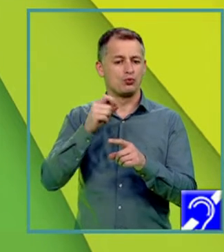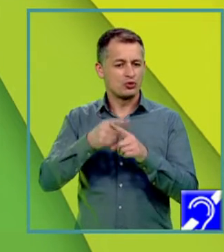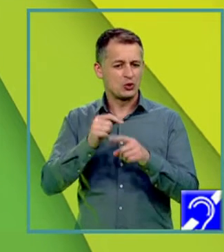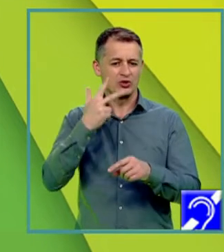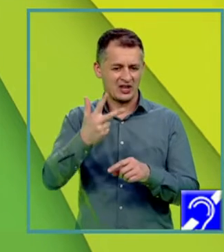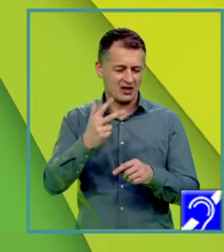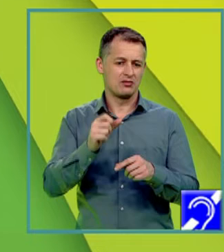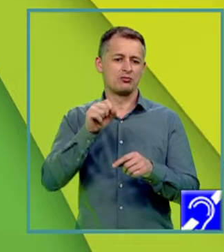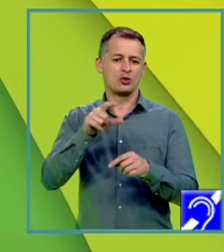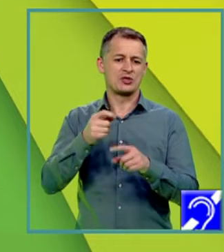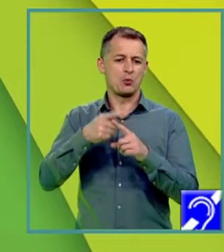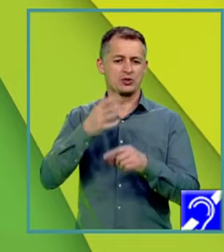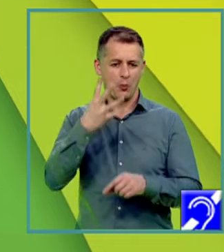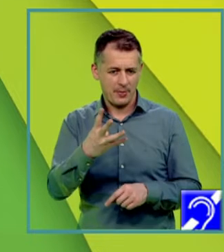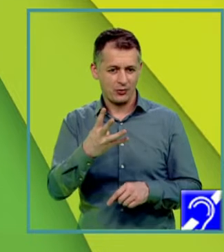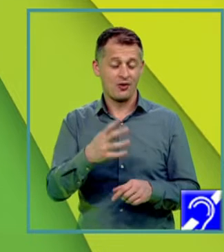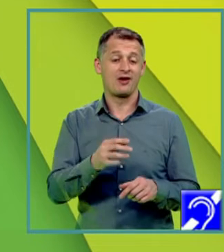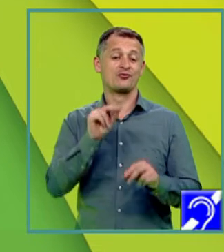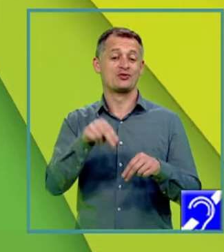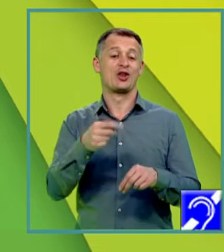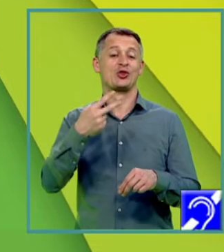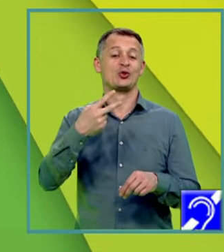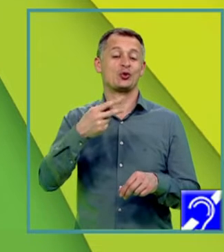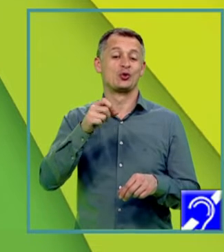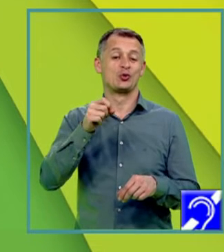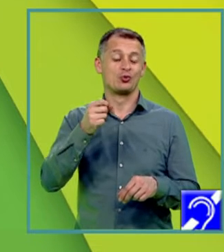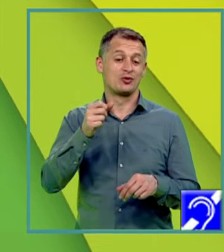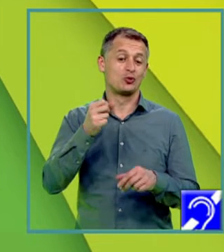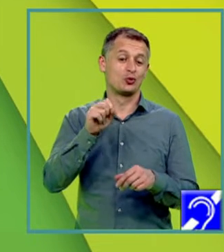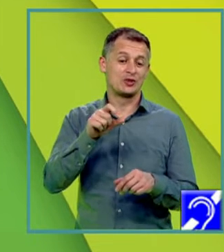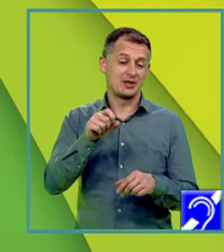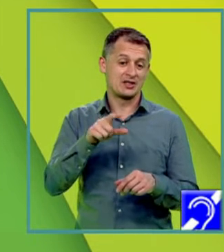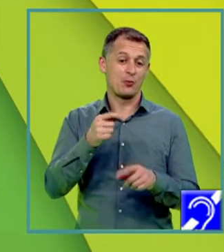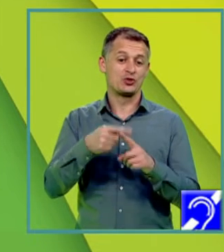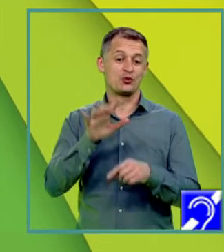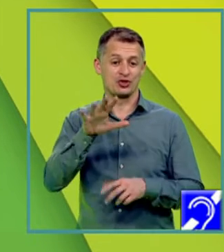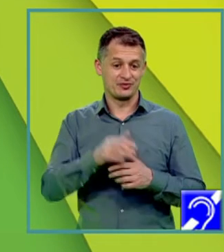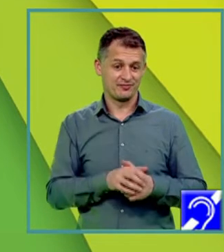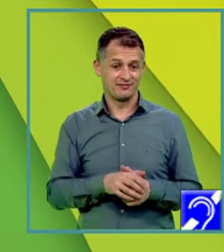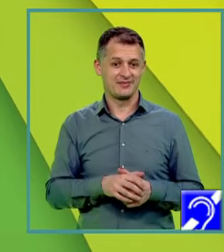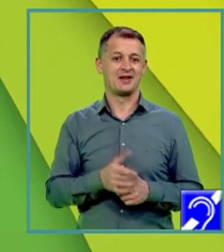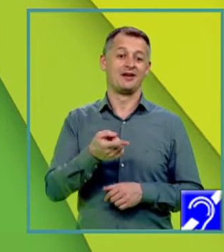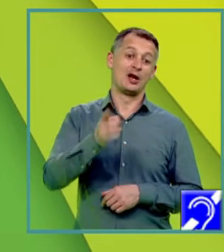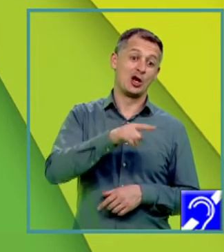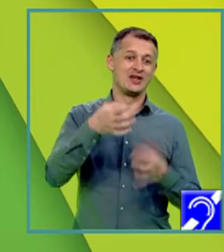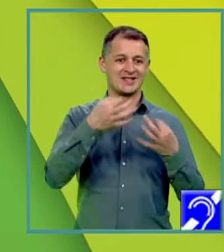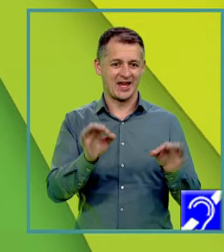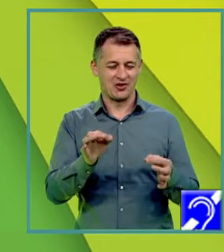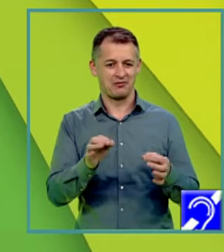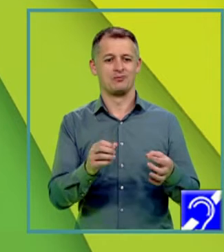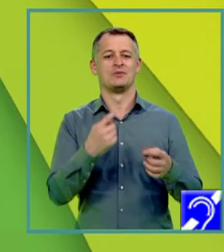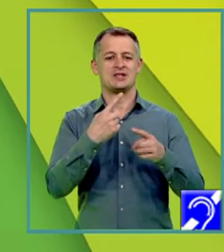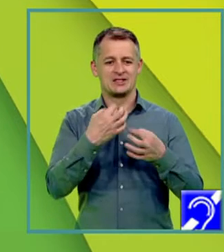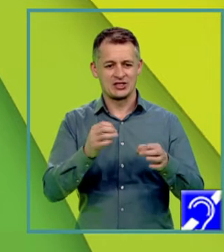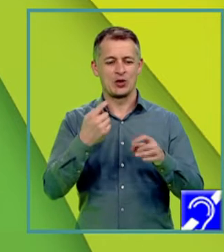312 mulți cu patru și acesta va fi 12 mulți cu cinci mulțimea multiplilor lui 10 10